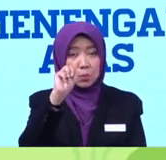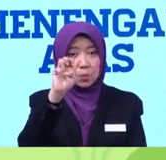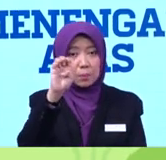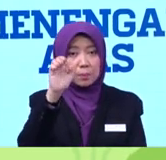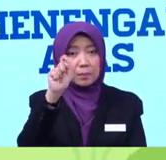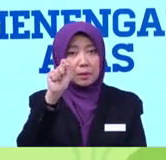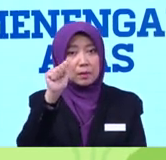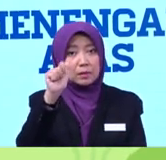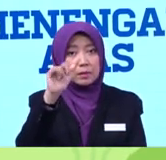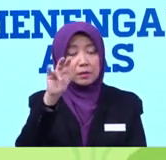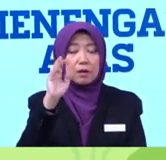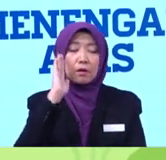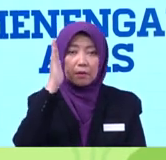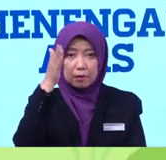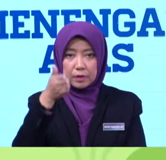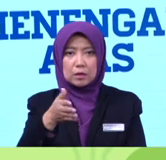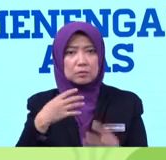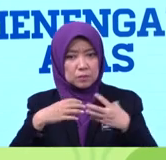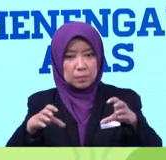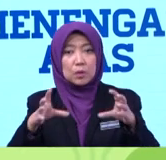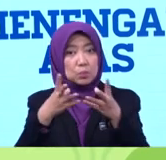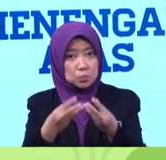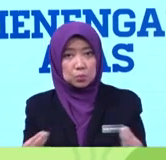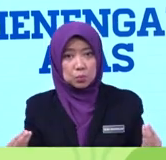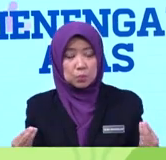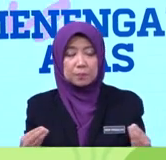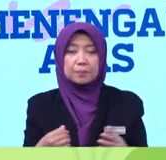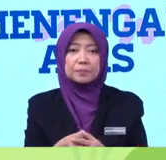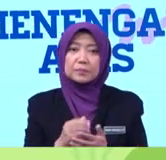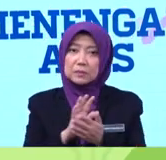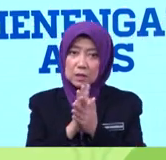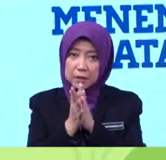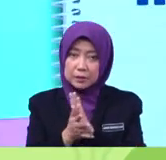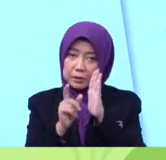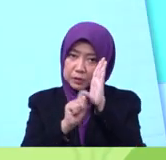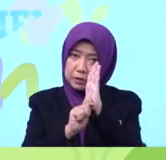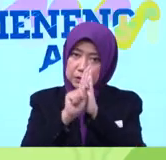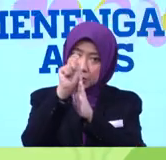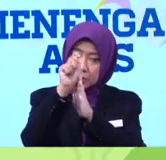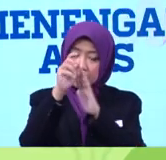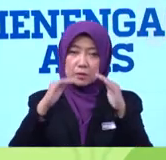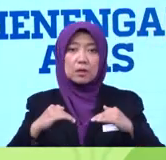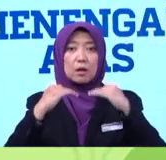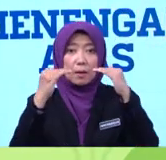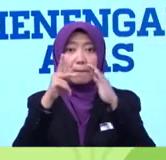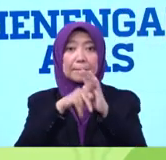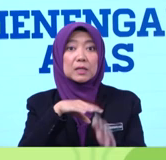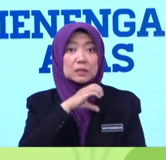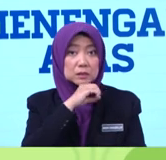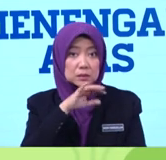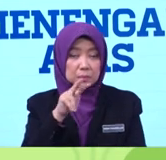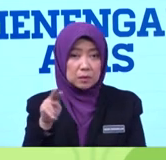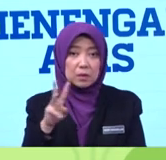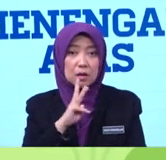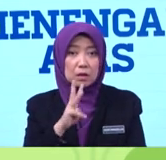luntur dengan sangat cepat ya Jadi semakin tinggi tahap pencemaran air semakin singkat